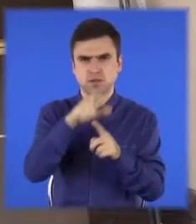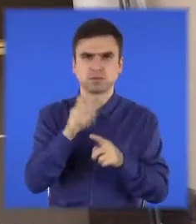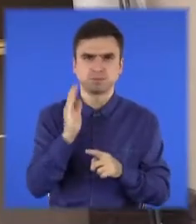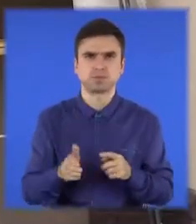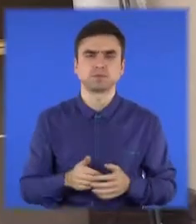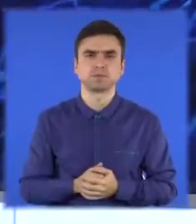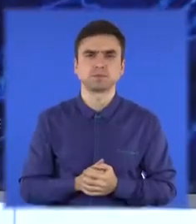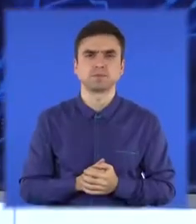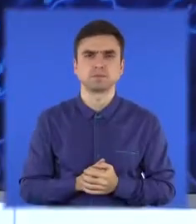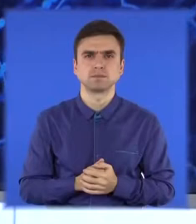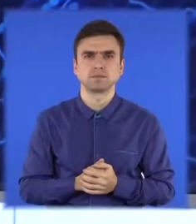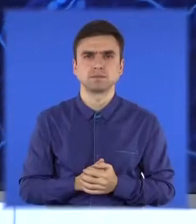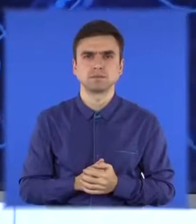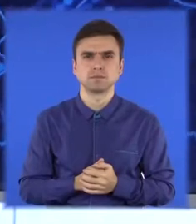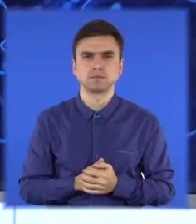міський.